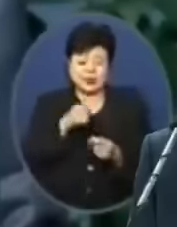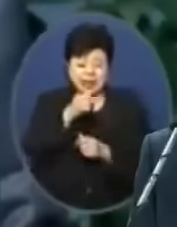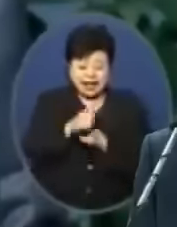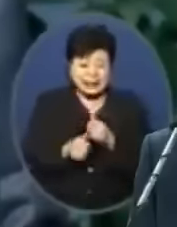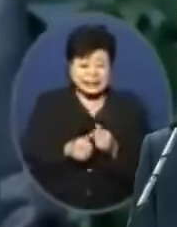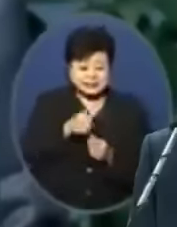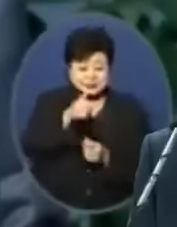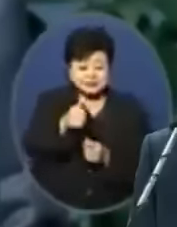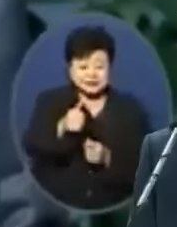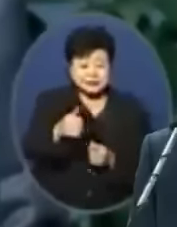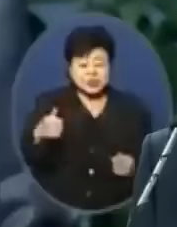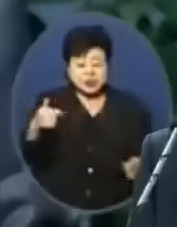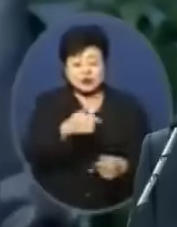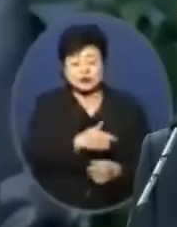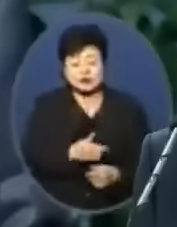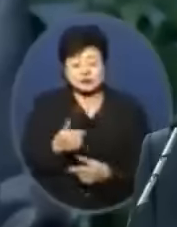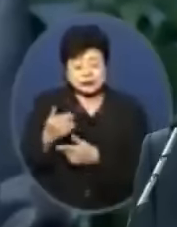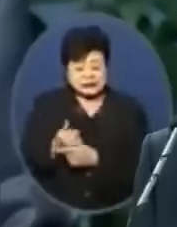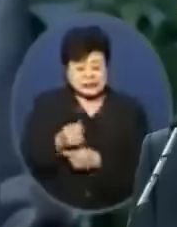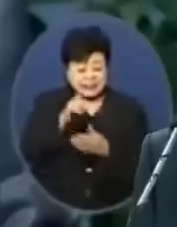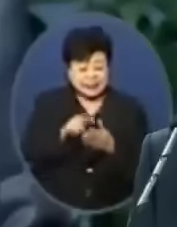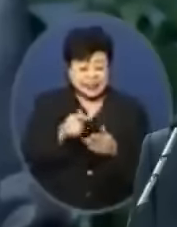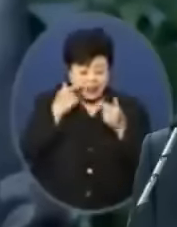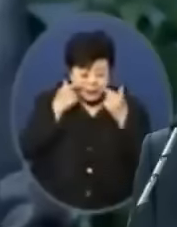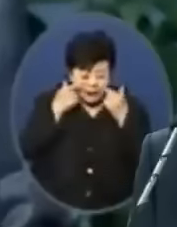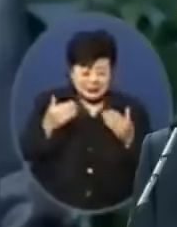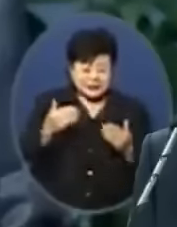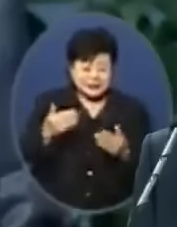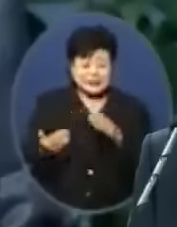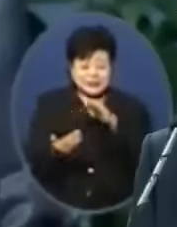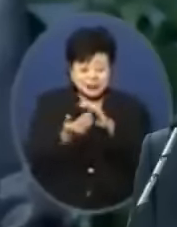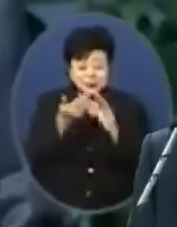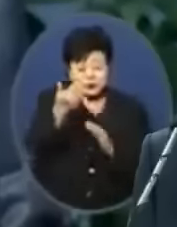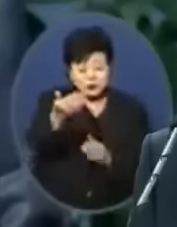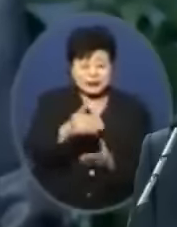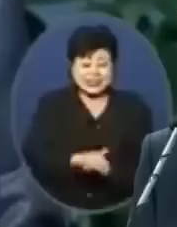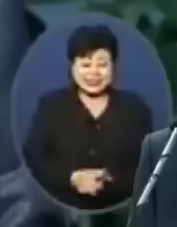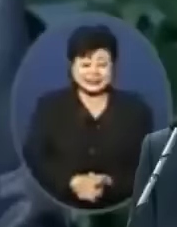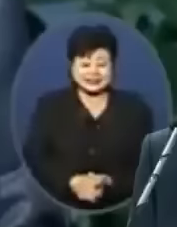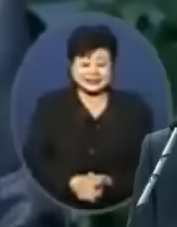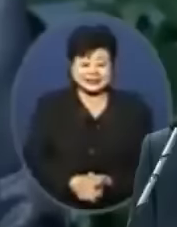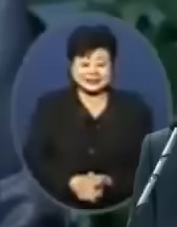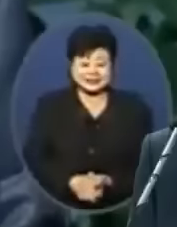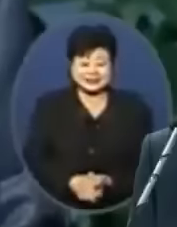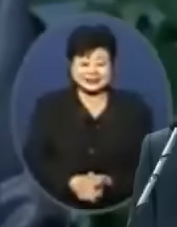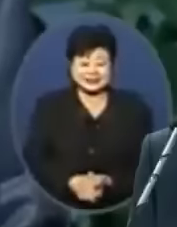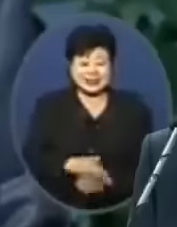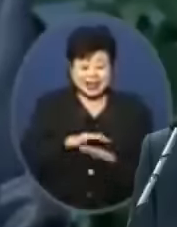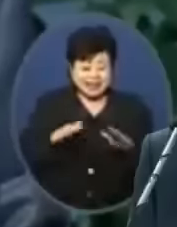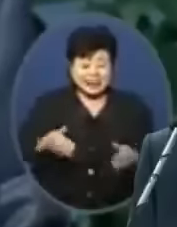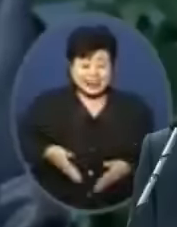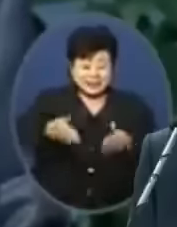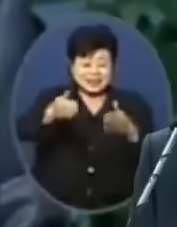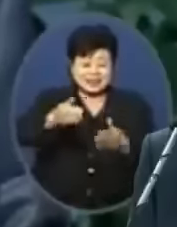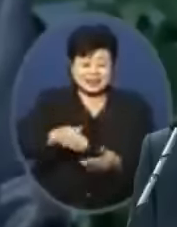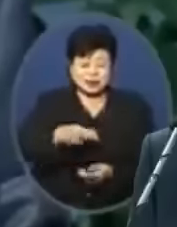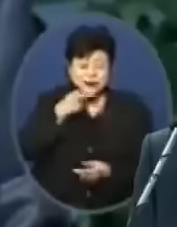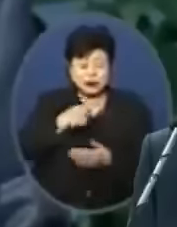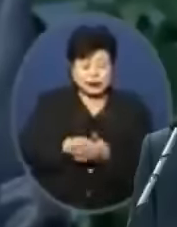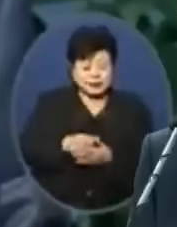하나님 품에 의지하고 있으면 하나님이 반드시 이루어 주시는 것입니다. 해결할 길이 없이 답답할